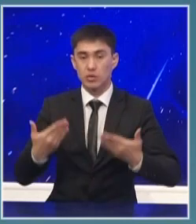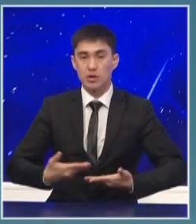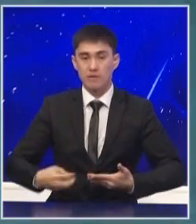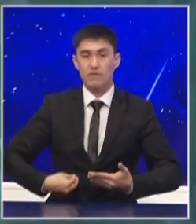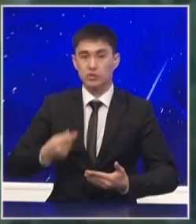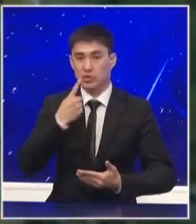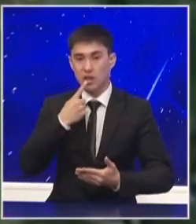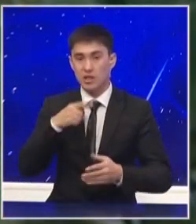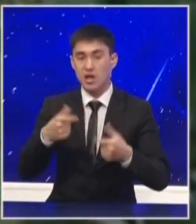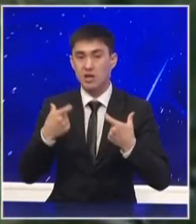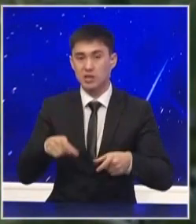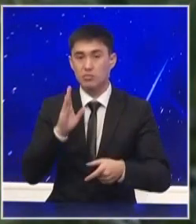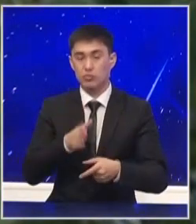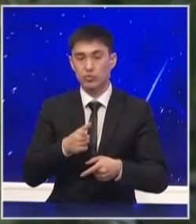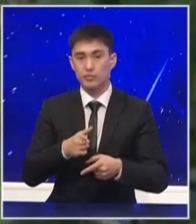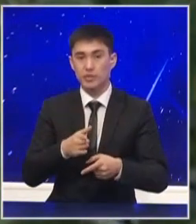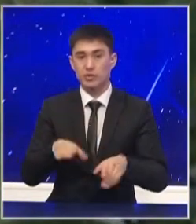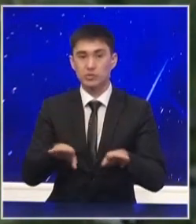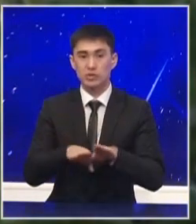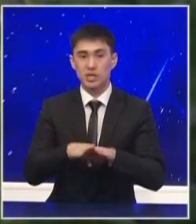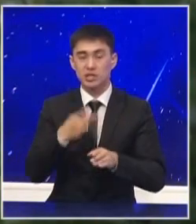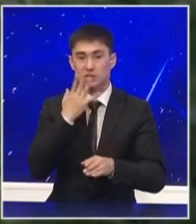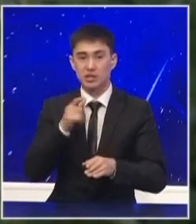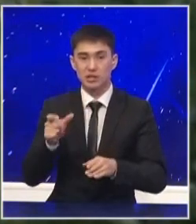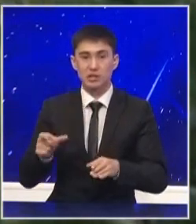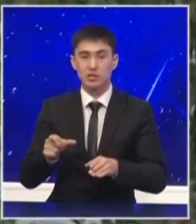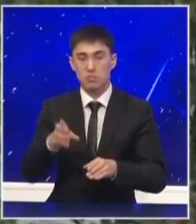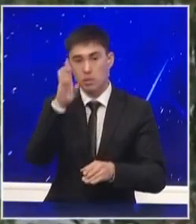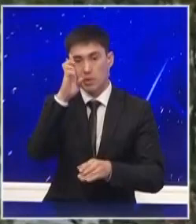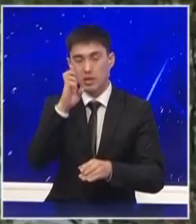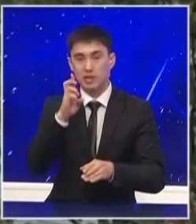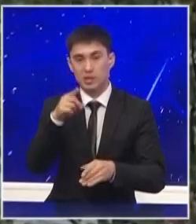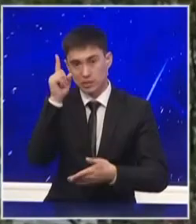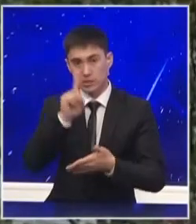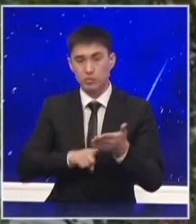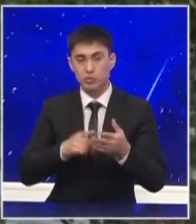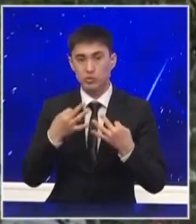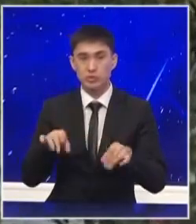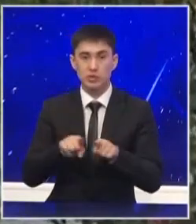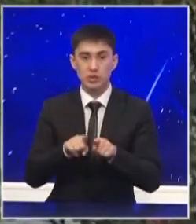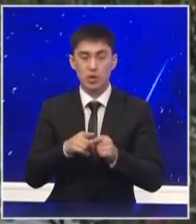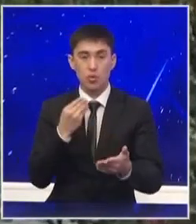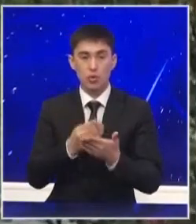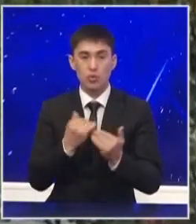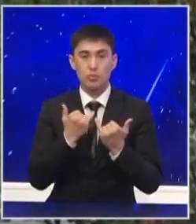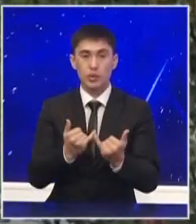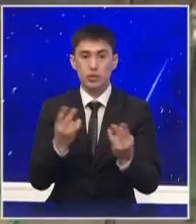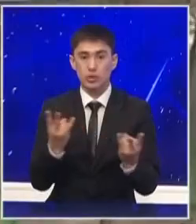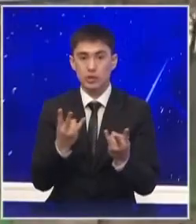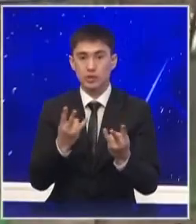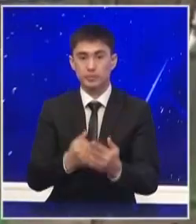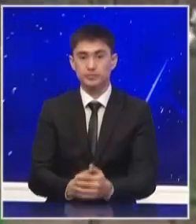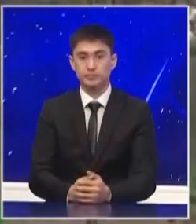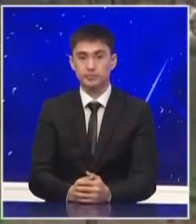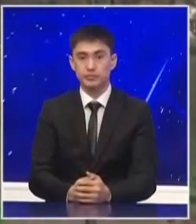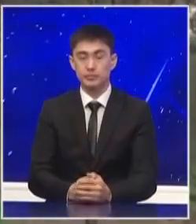француз тілінен емтихан тапсыруы қарастырылған. Сондай-ақ шетелдіктерден мемлекеттің діни сенім бостандығы сынды құндылықтарын құрметтеуін қадағалау ұсынылып